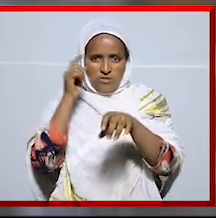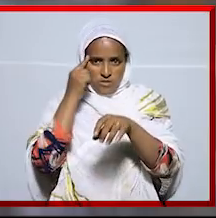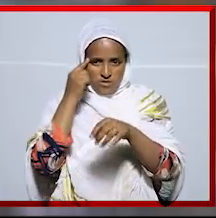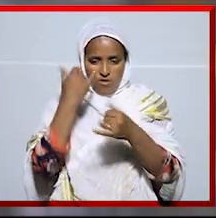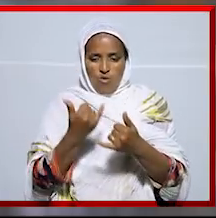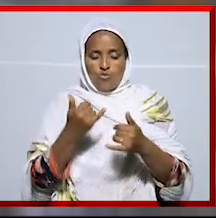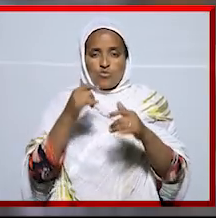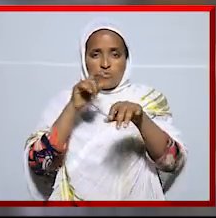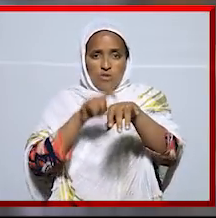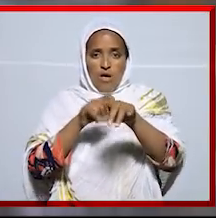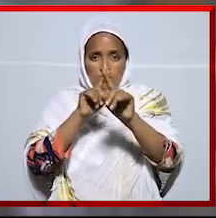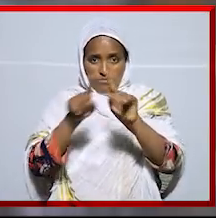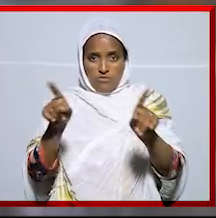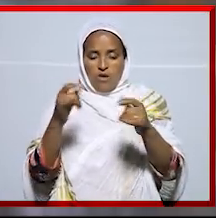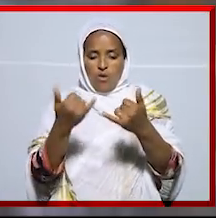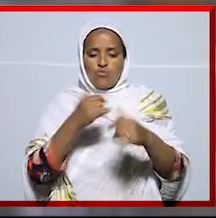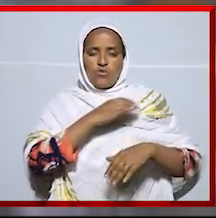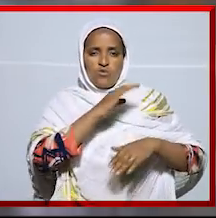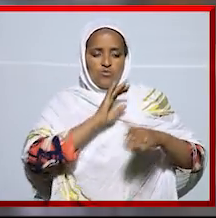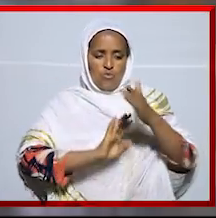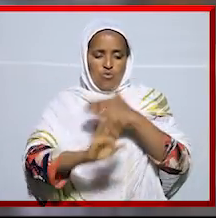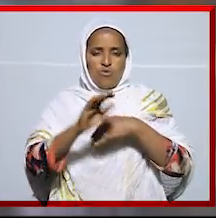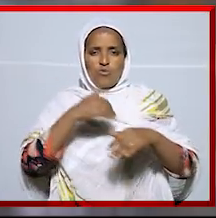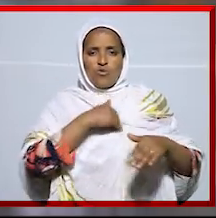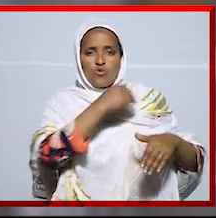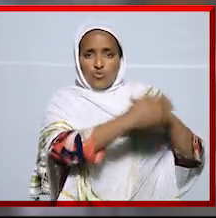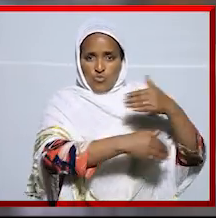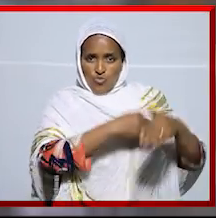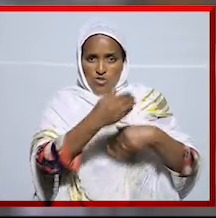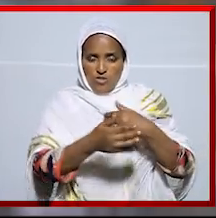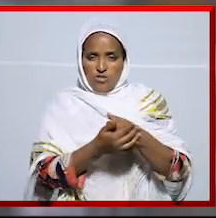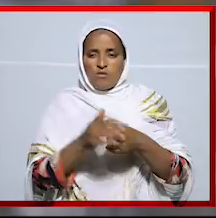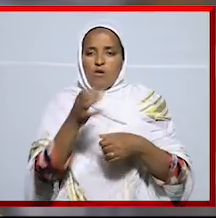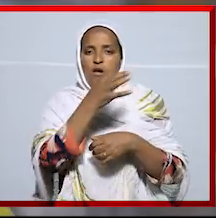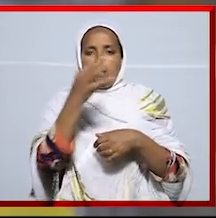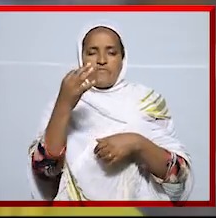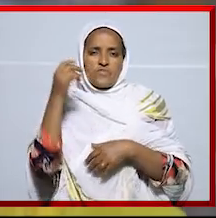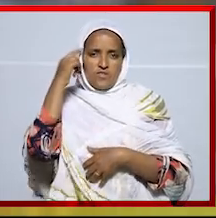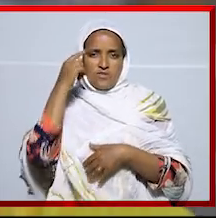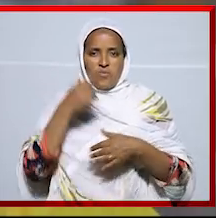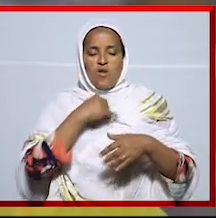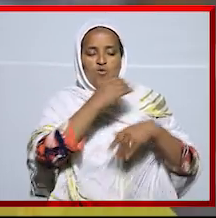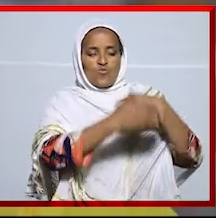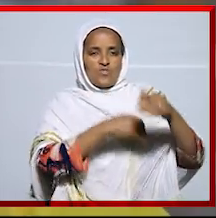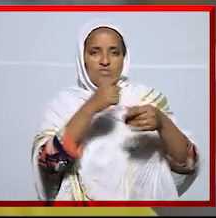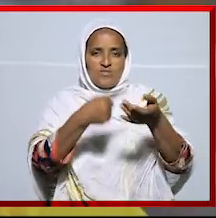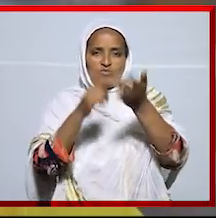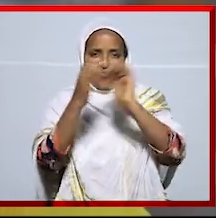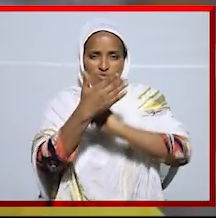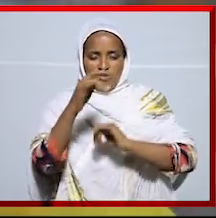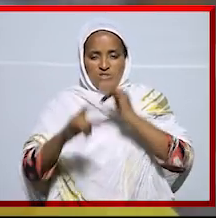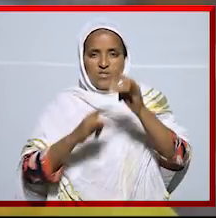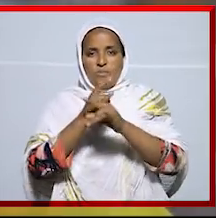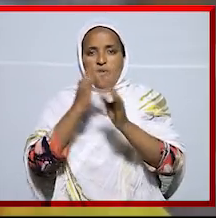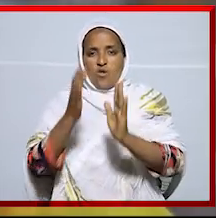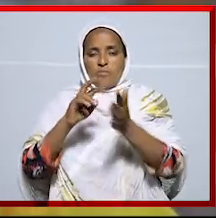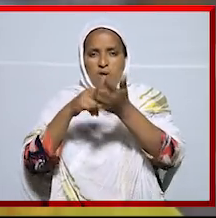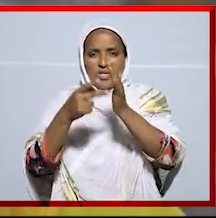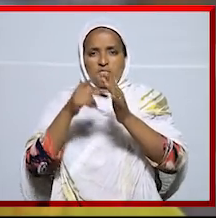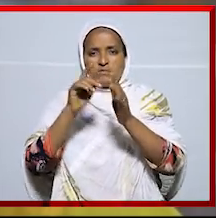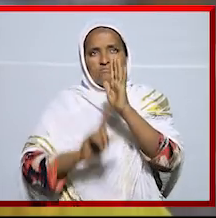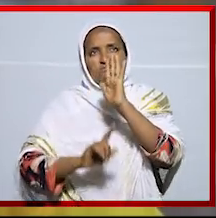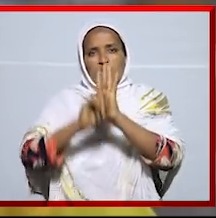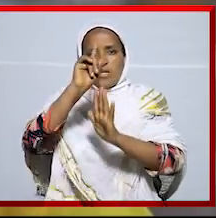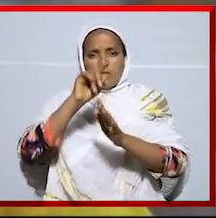የነበሩ አስተሳሰብ ናቸው። በአሁን ሰዓት ግን አሁን የተወለዱም ያለው ትውልድ አሪፍ አስተሳሰብ ያለው ትውልድ ስለሆነ ያሁን ዘመናዊነት